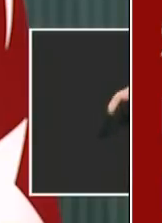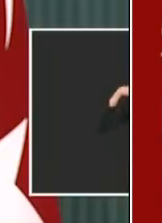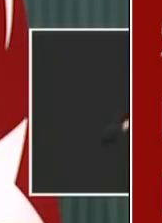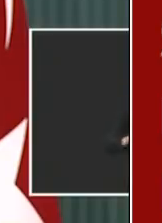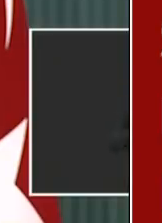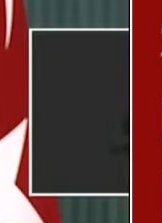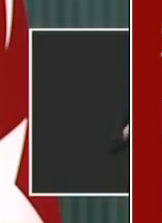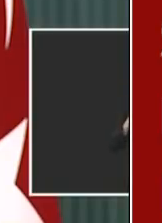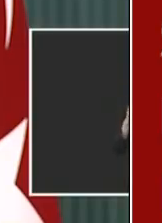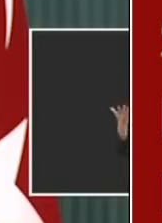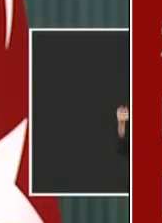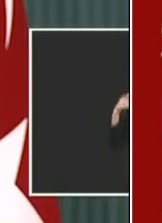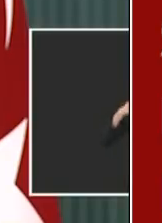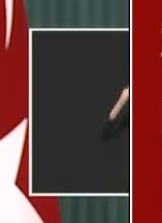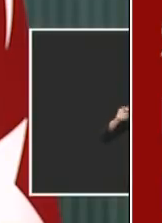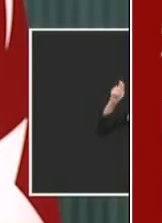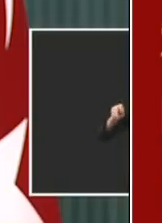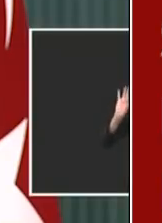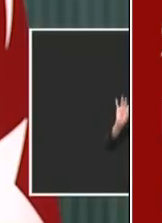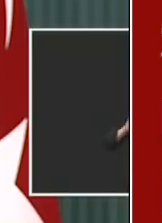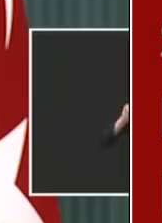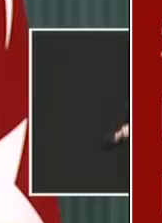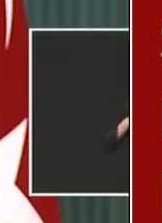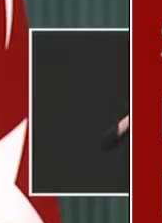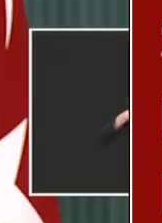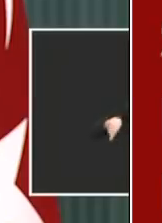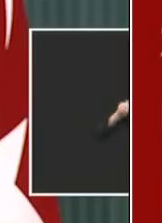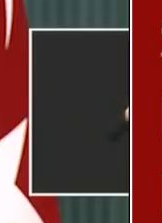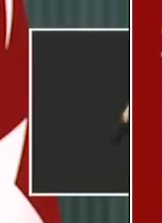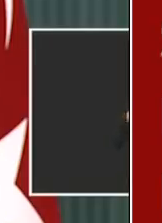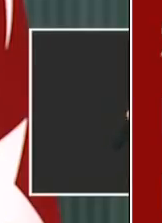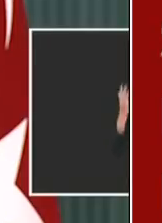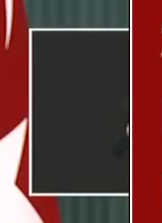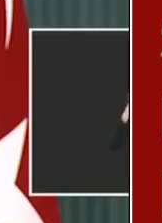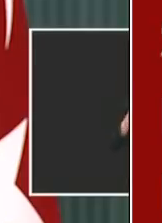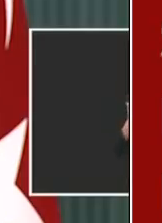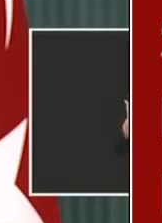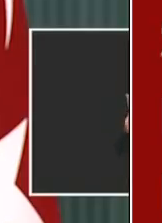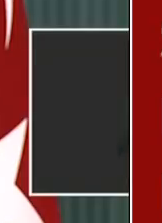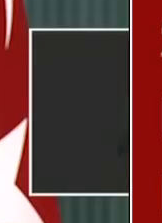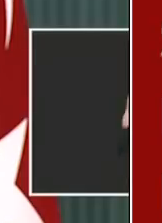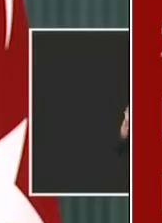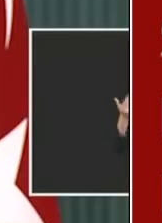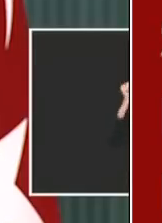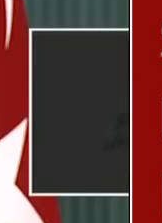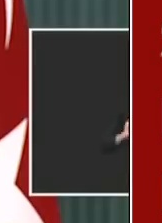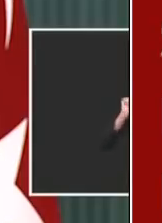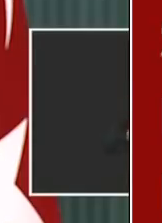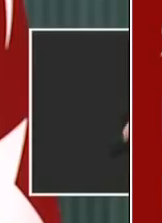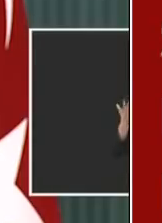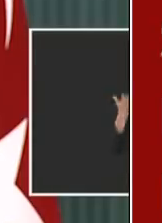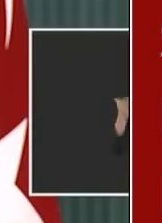İşte bunun için inşa ettik Biz Ondokuz yıldır bunca Okulu bunca Üniversitesi